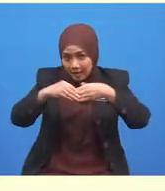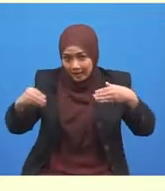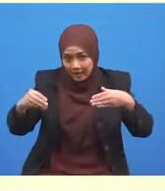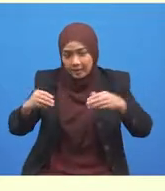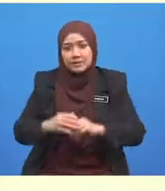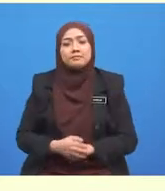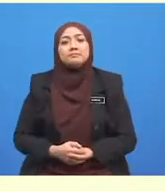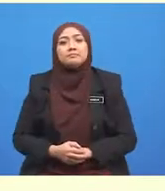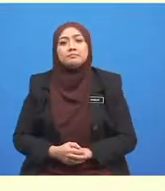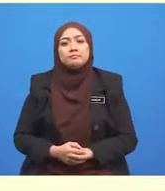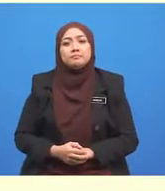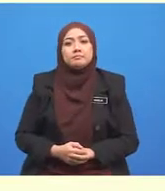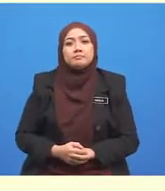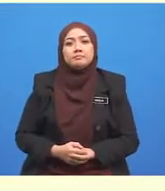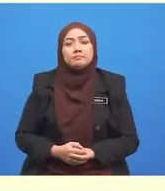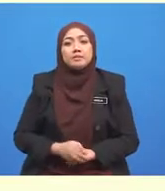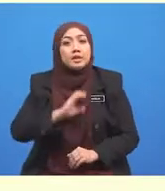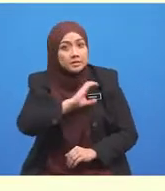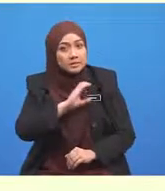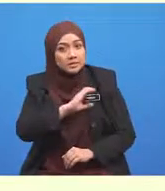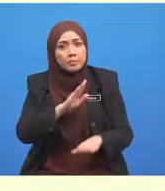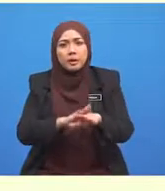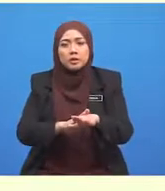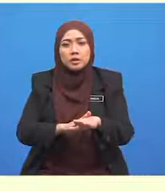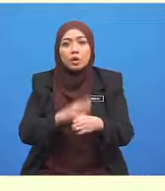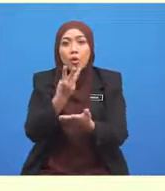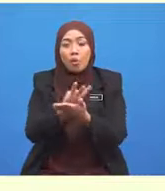Ciri-ciri yang terdapat pada wang kertas RM100 adalah